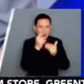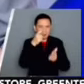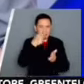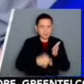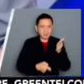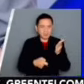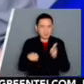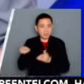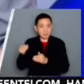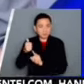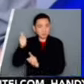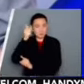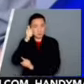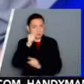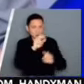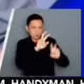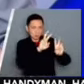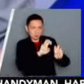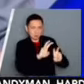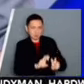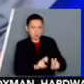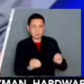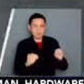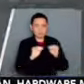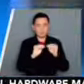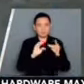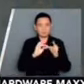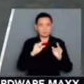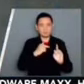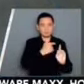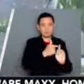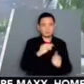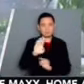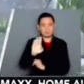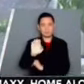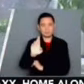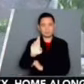unang balita ni Bernadette Reyes.